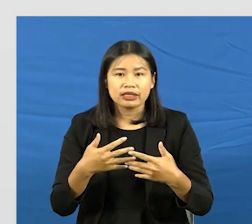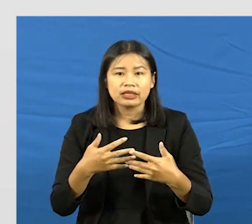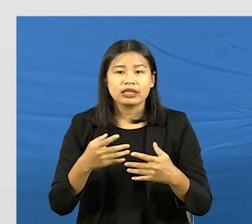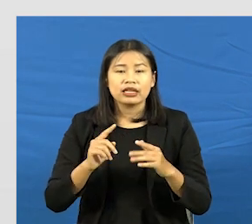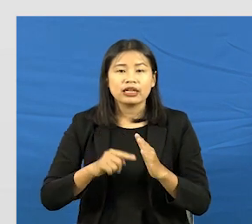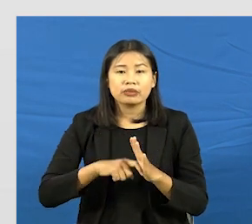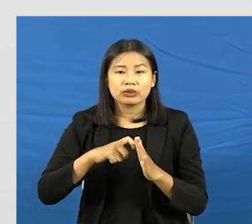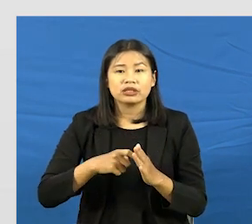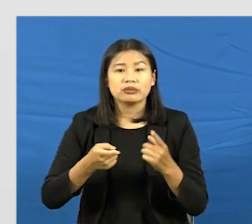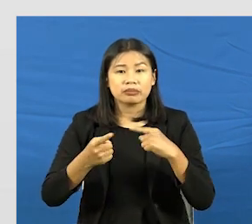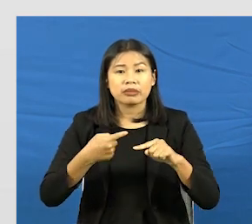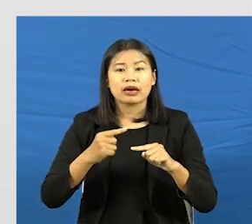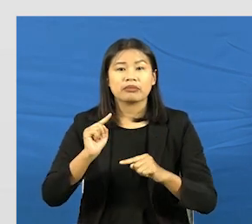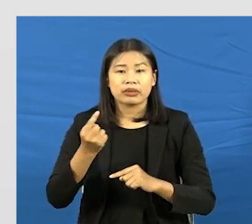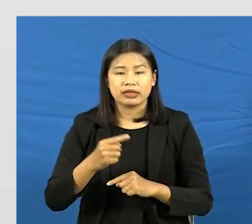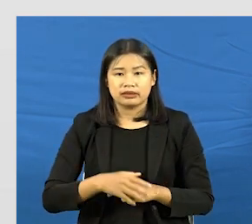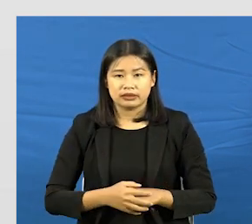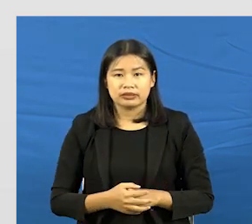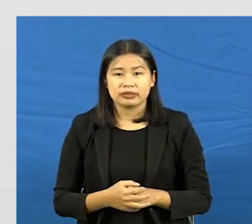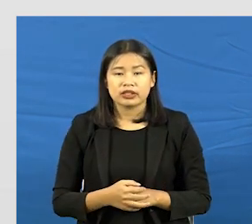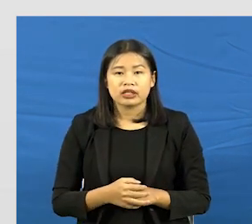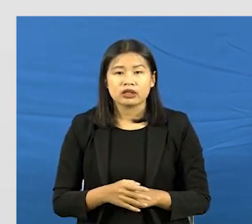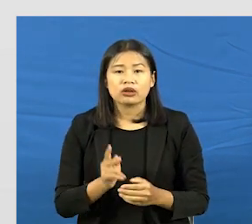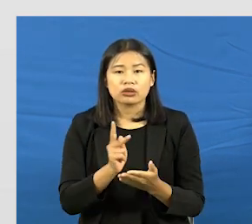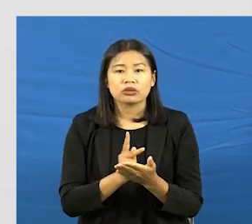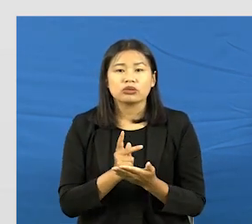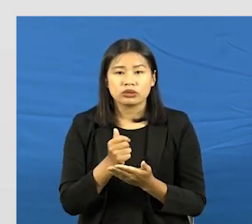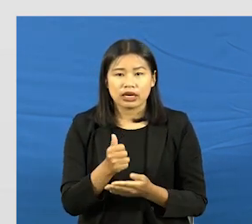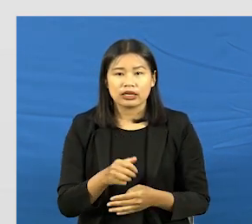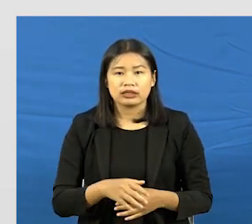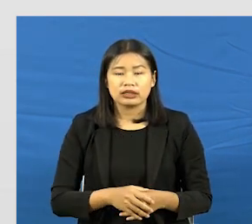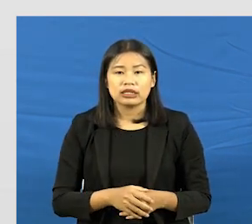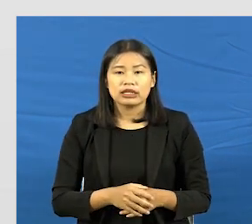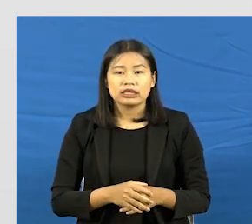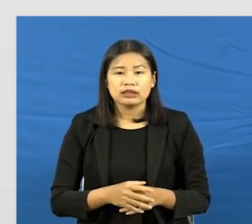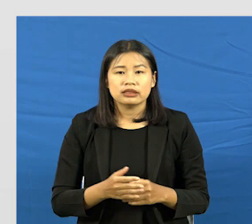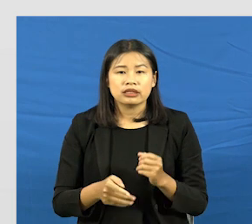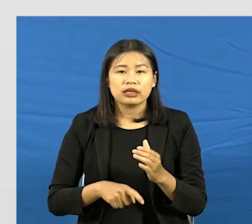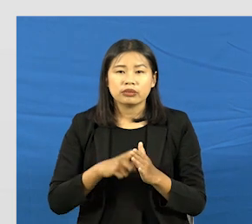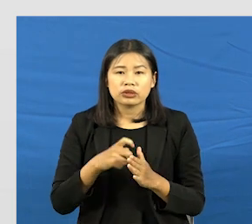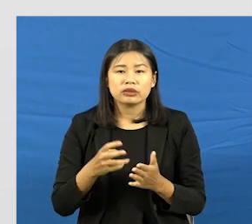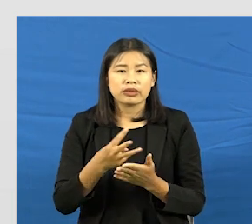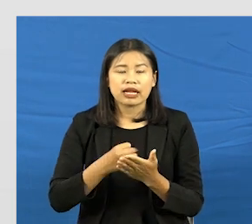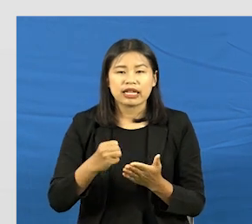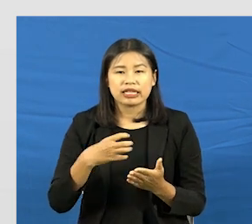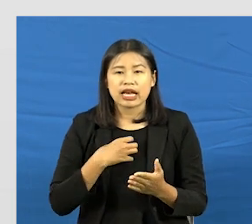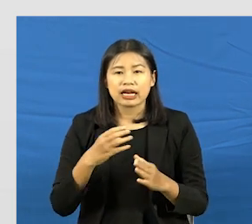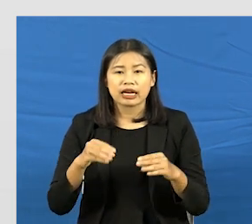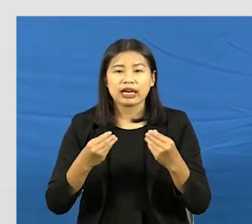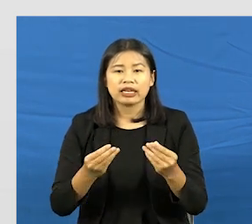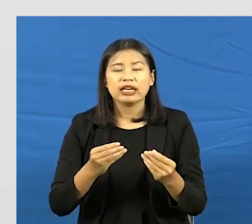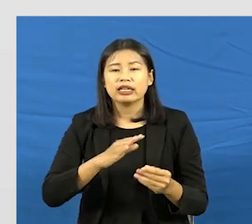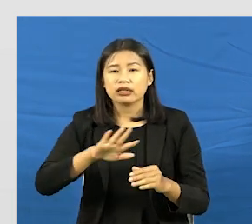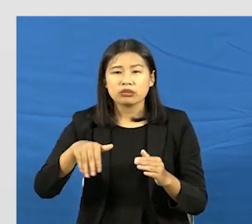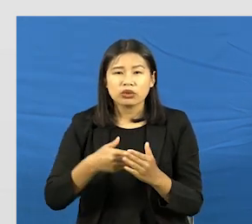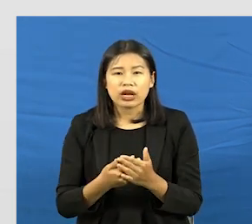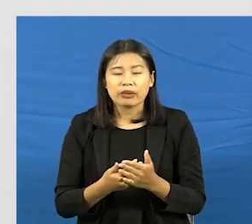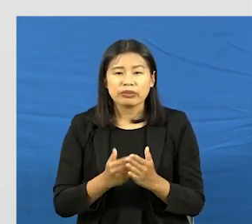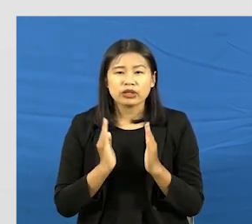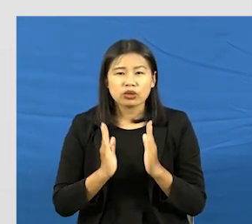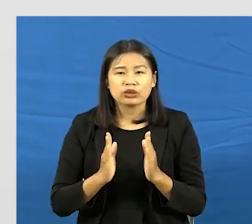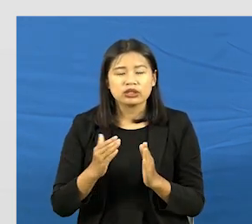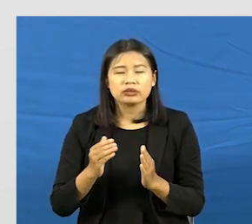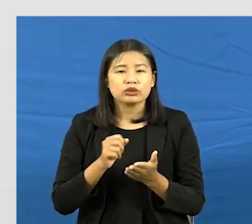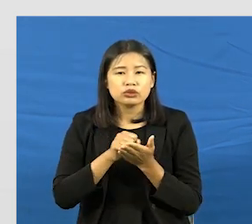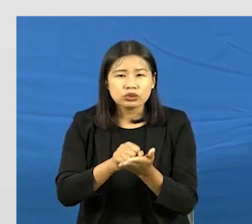ป็นเรื่องที่มหาวิทยาลัยอยากจะปลูกฝังให้นักศึกษาเป็นผู้ที่มีจิตอาสามีจิตสาธารณะนะครับรายละ